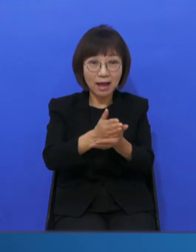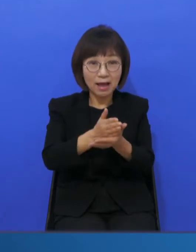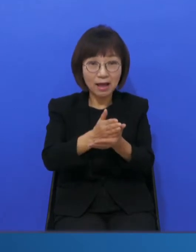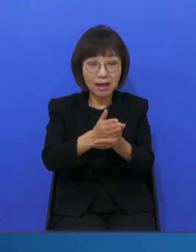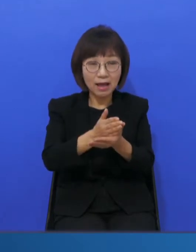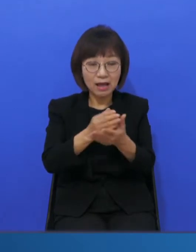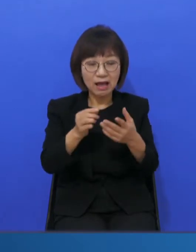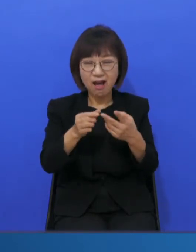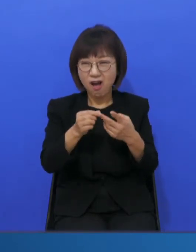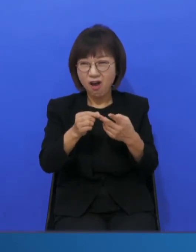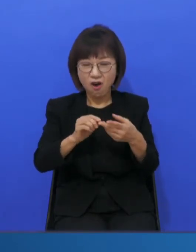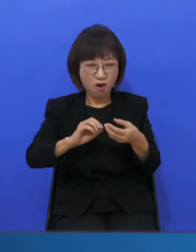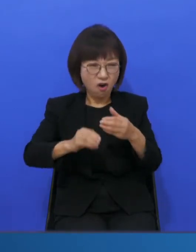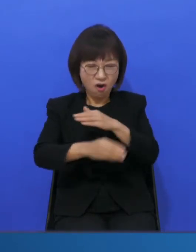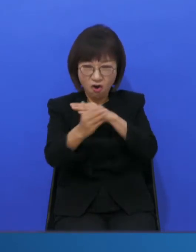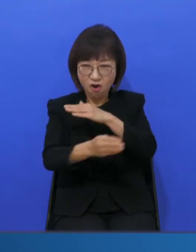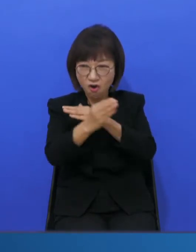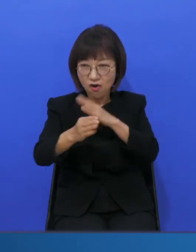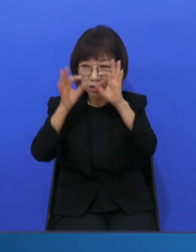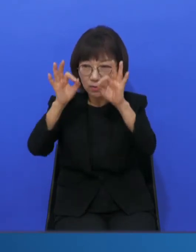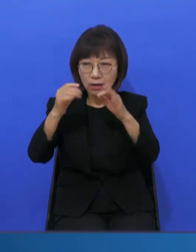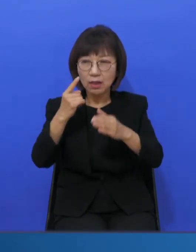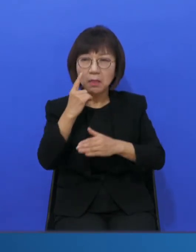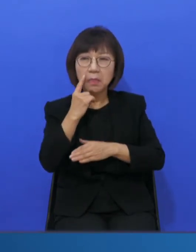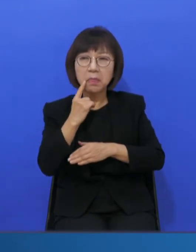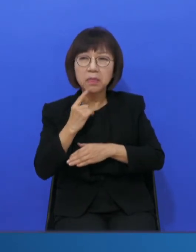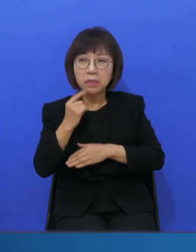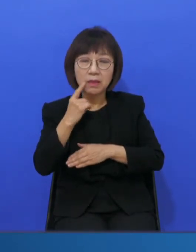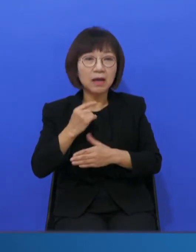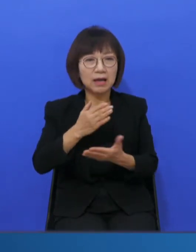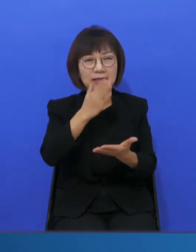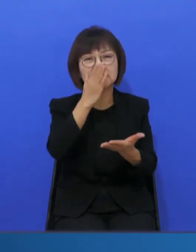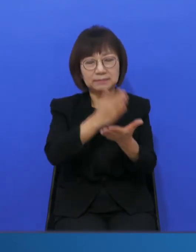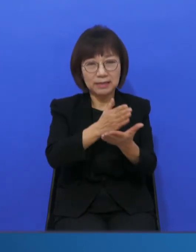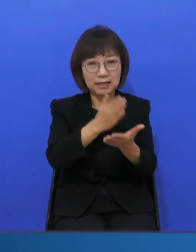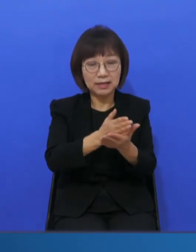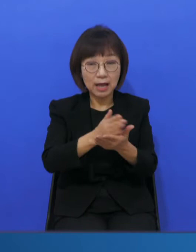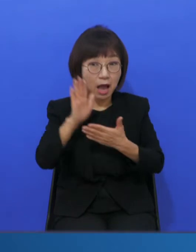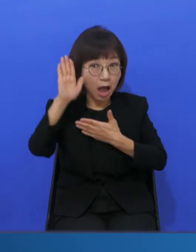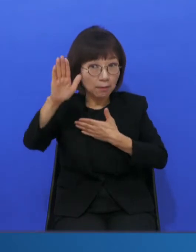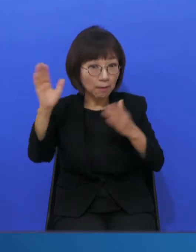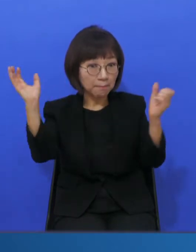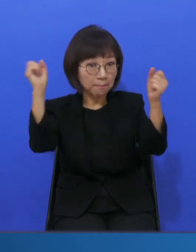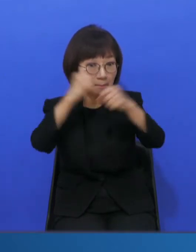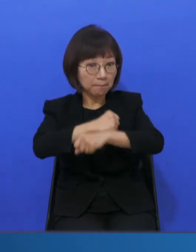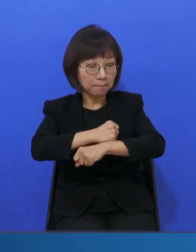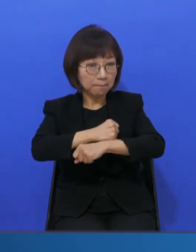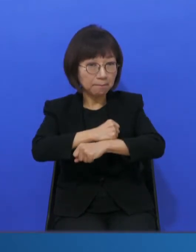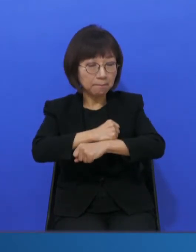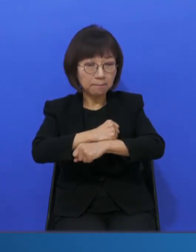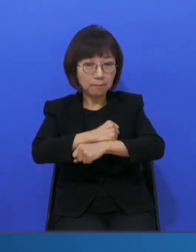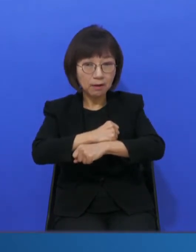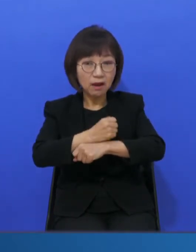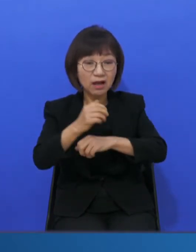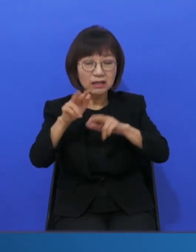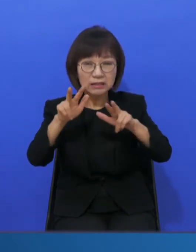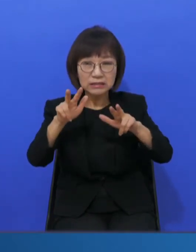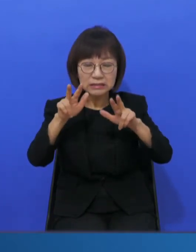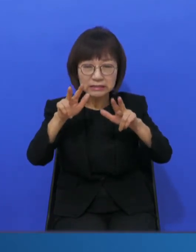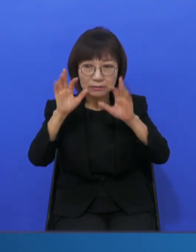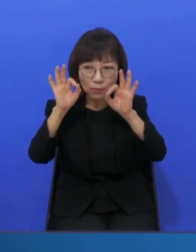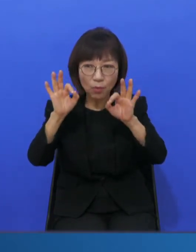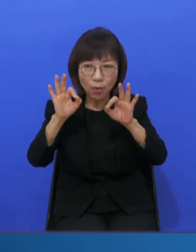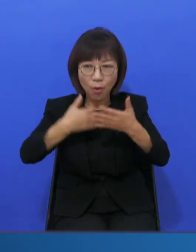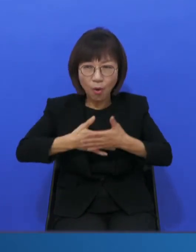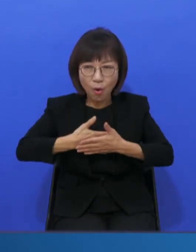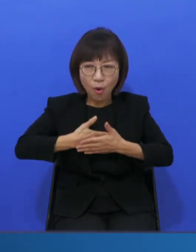보고 부러워하지 말라. Don't look at the incorrect things and be envious of it. 아니 망할 건데 망한 걸 보고 두려워하지 말라. They